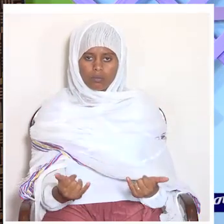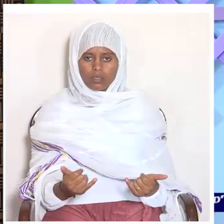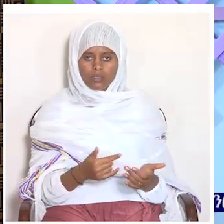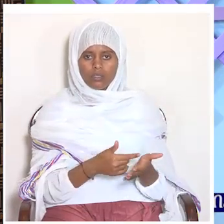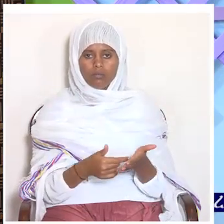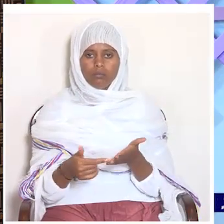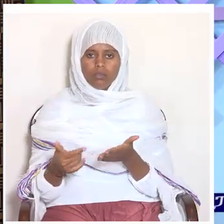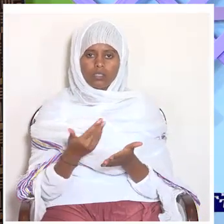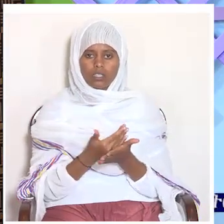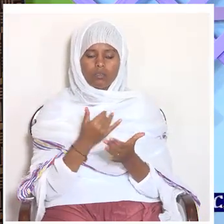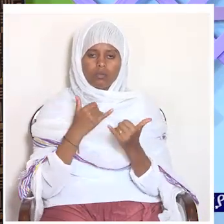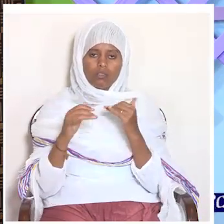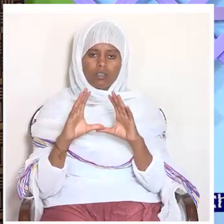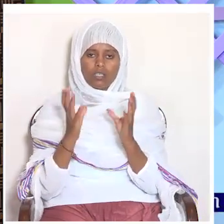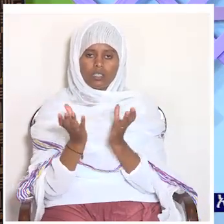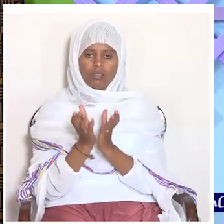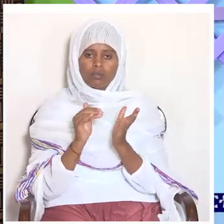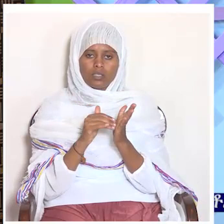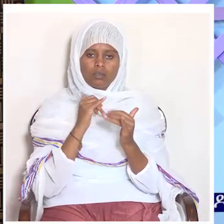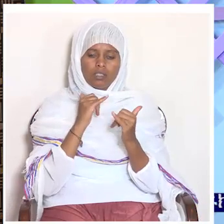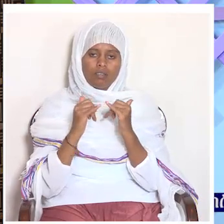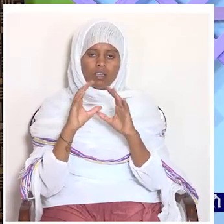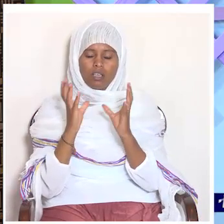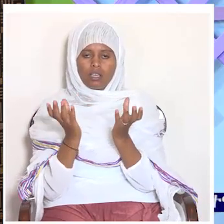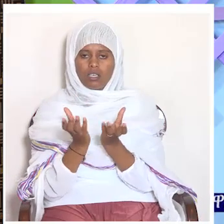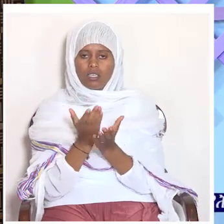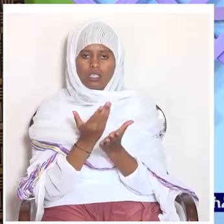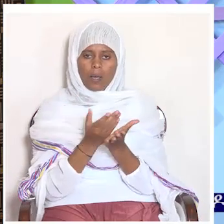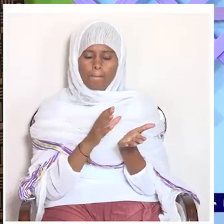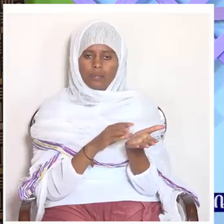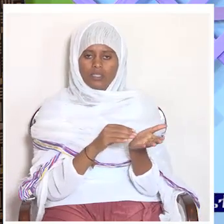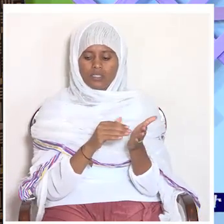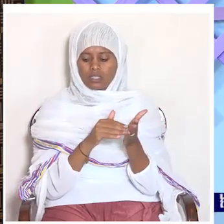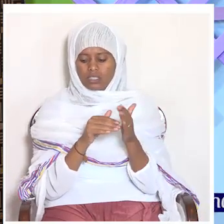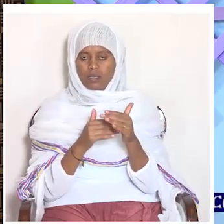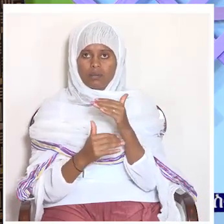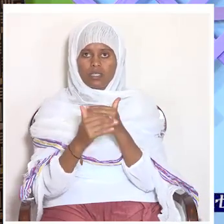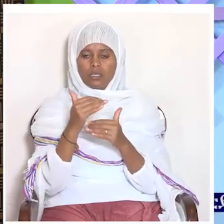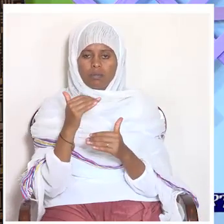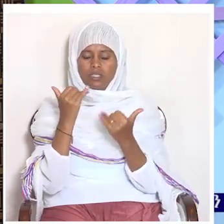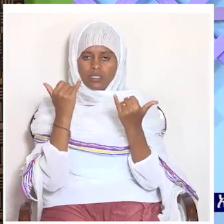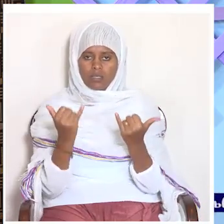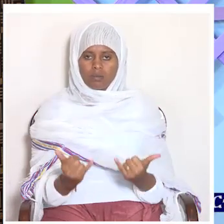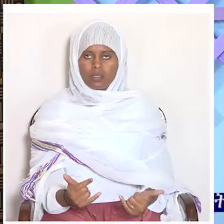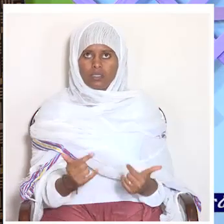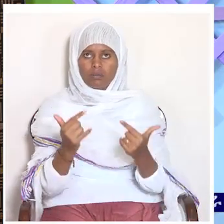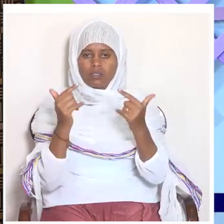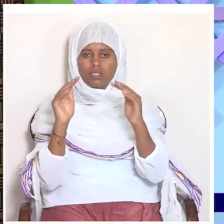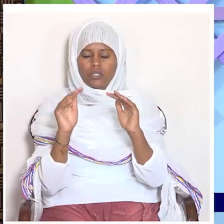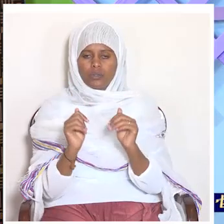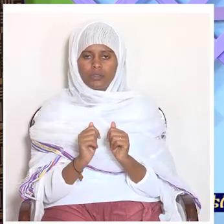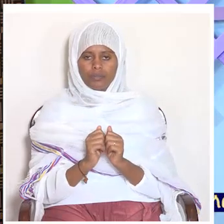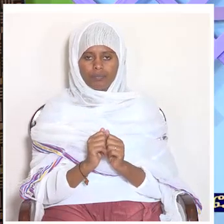ክብሪ ስማ ካብ ጫፍ ዓለም ክሳብ ጫፍ ዓለም ካብ ምድሪ ክሳብ ሰማይ